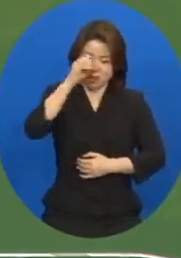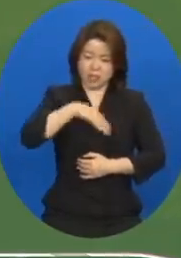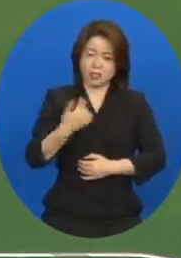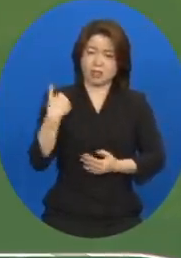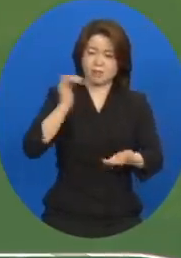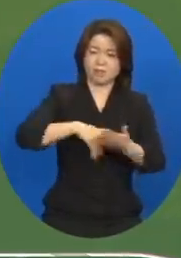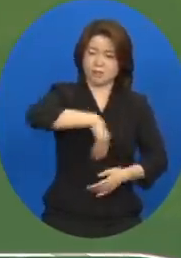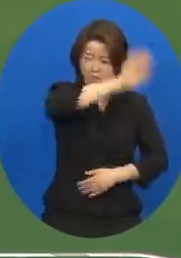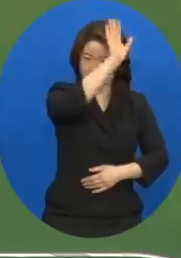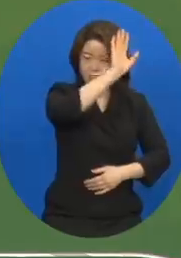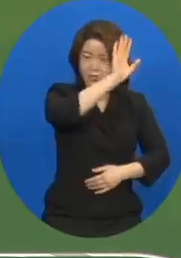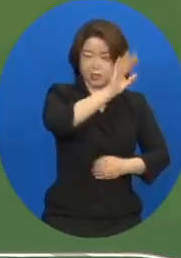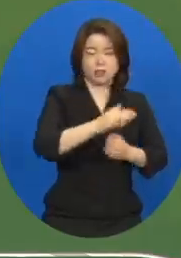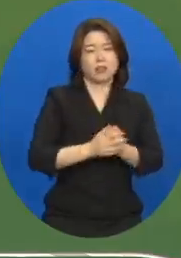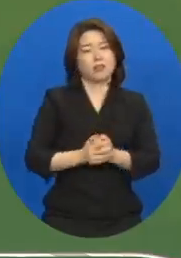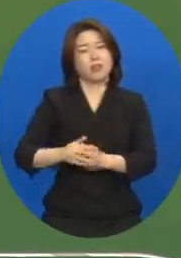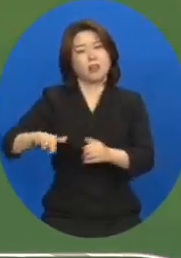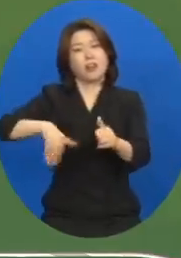주변 사람들이